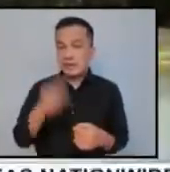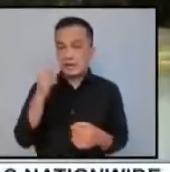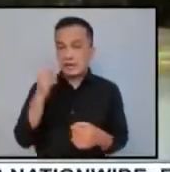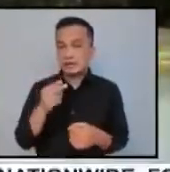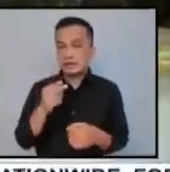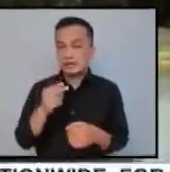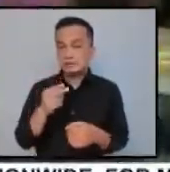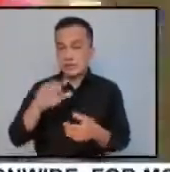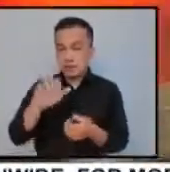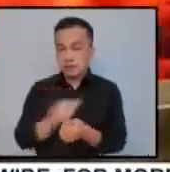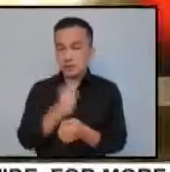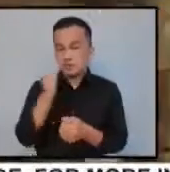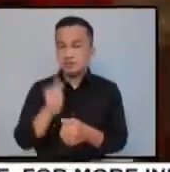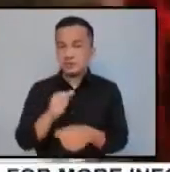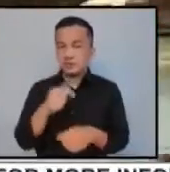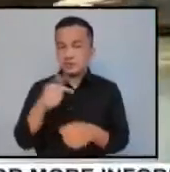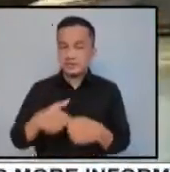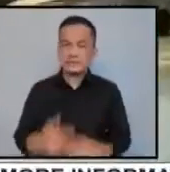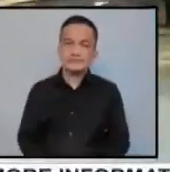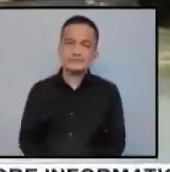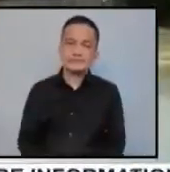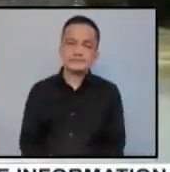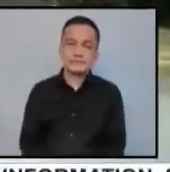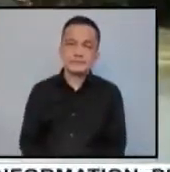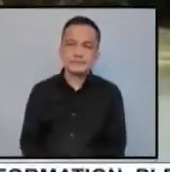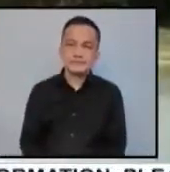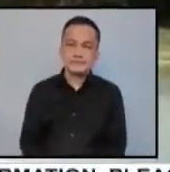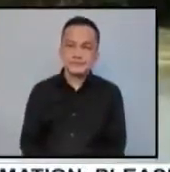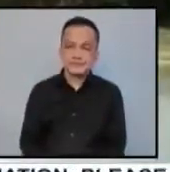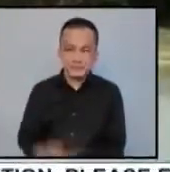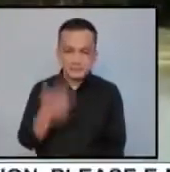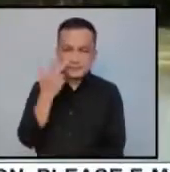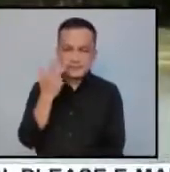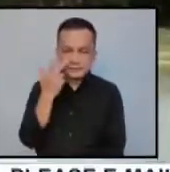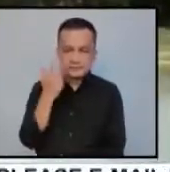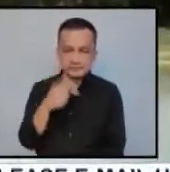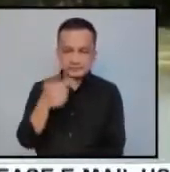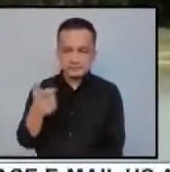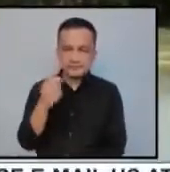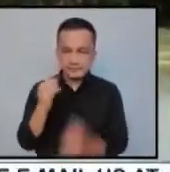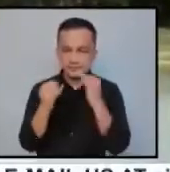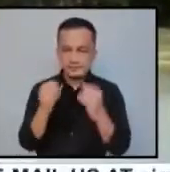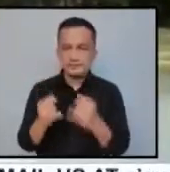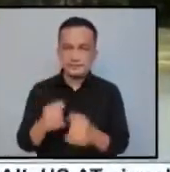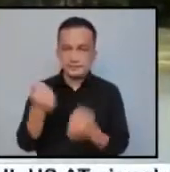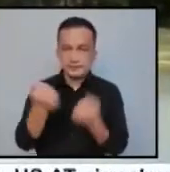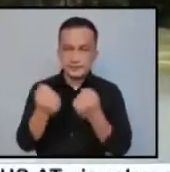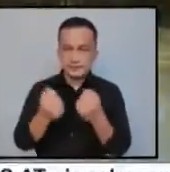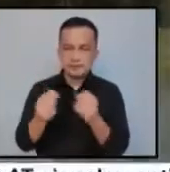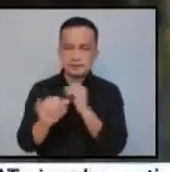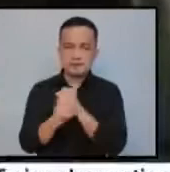mga produkto ng petrolyo. Pakinggan natin ang ilang mga nakapanayam ko ng mga driver ng jeep.